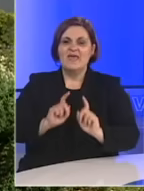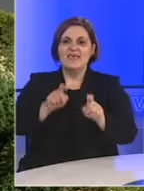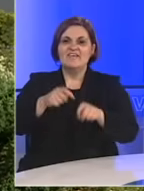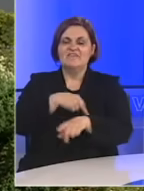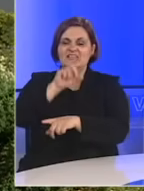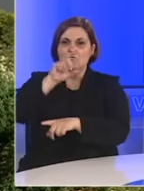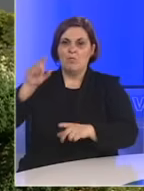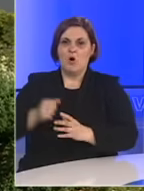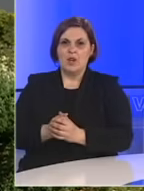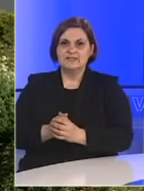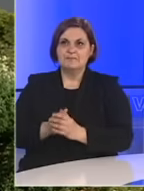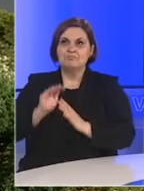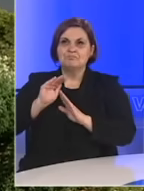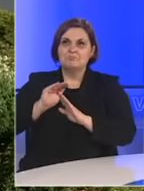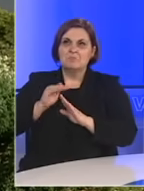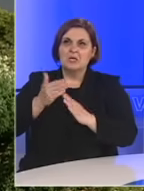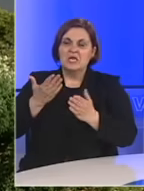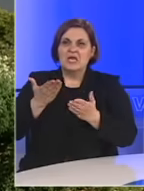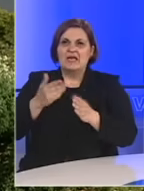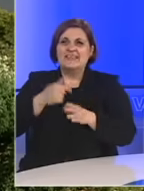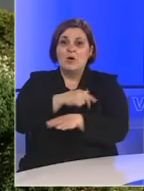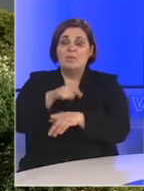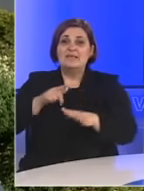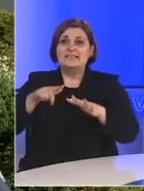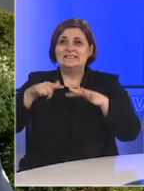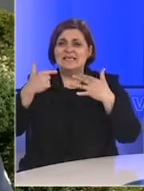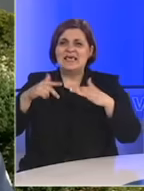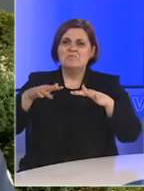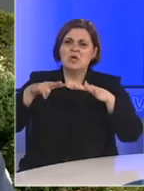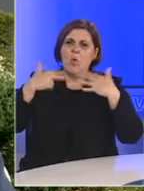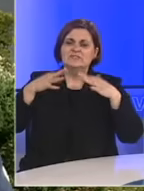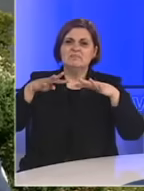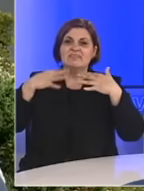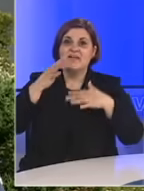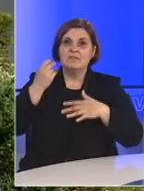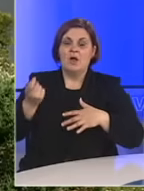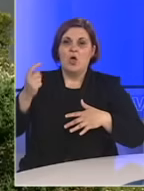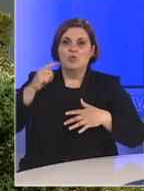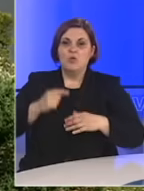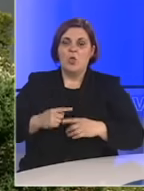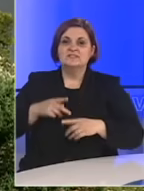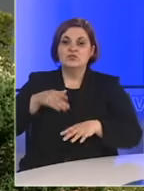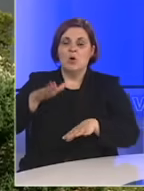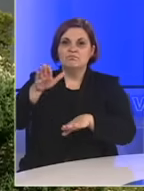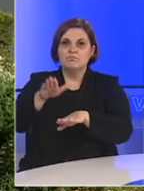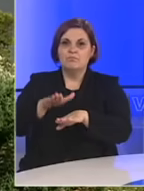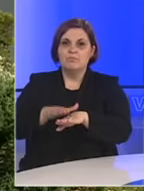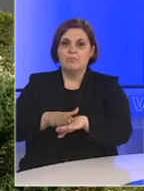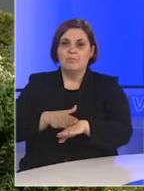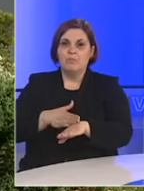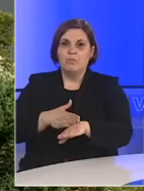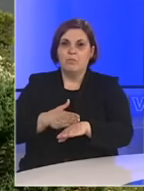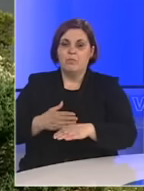kliniku i tek u bolnici, dakle 7., 8., 9. dan dolazi do razvoja